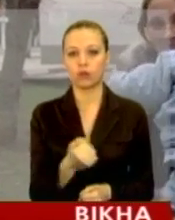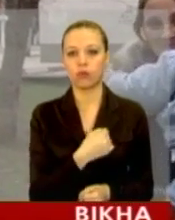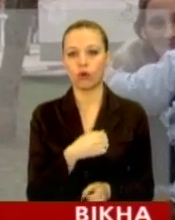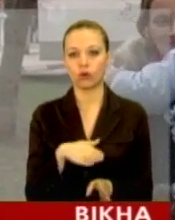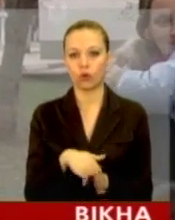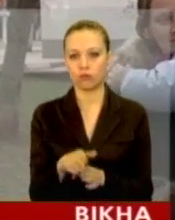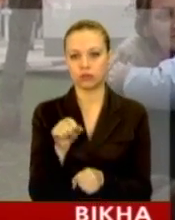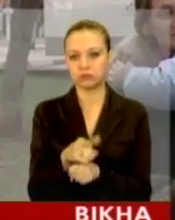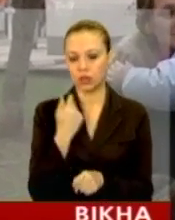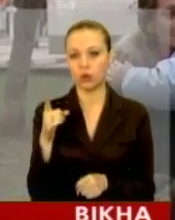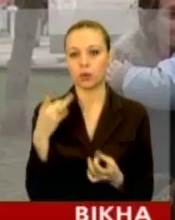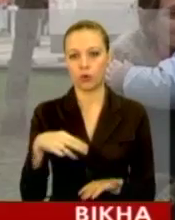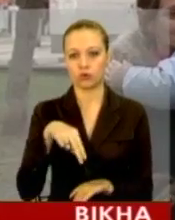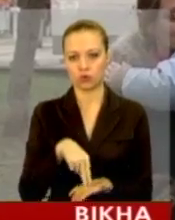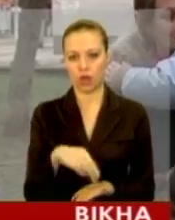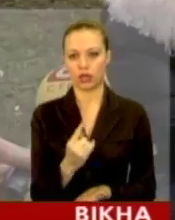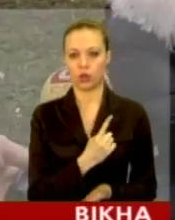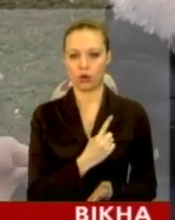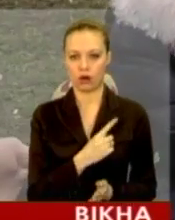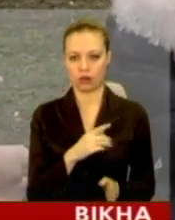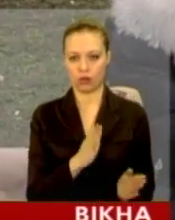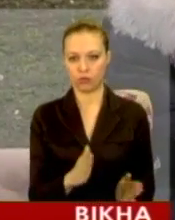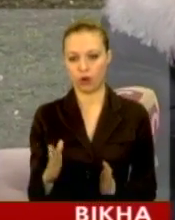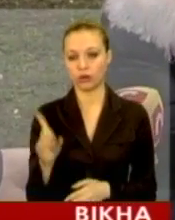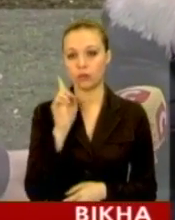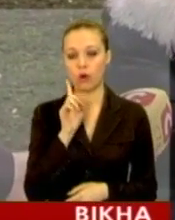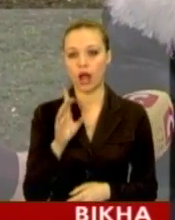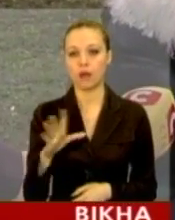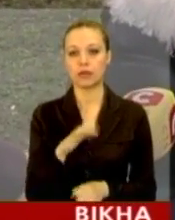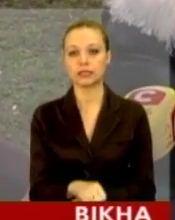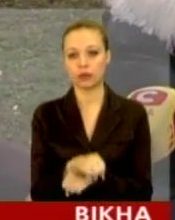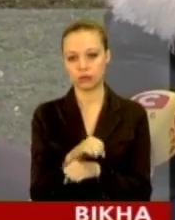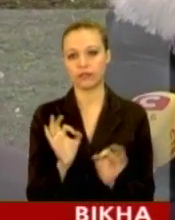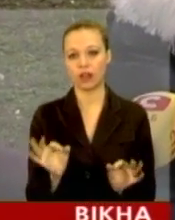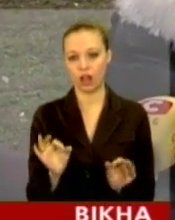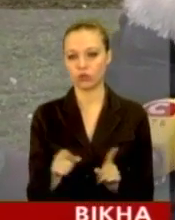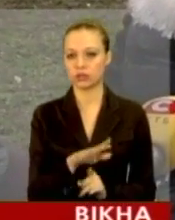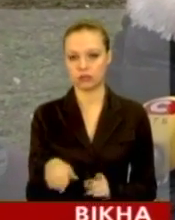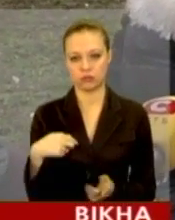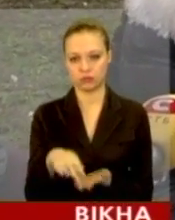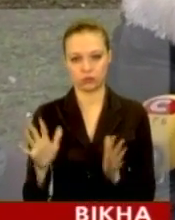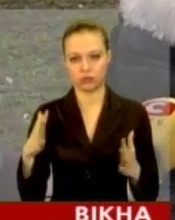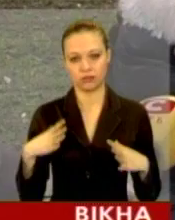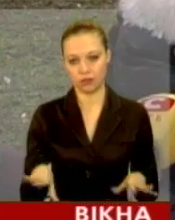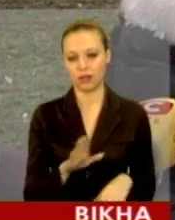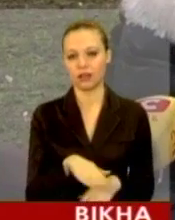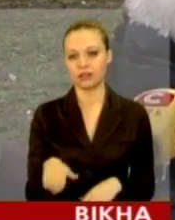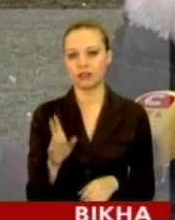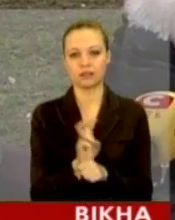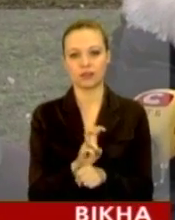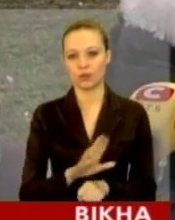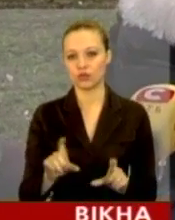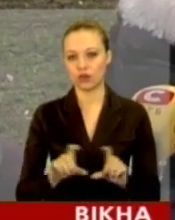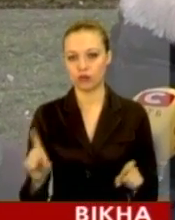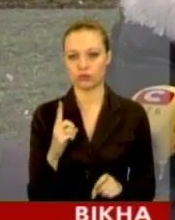не установлений, вони просто стоять і охороняють порядок. Ну, поки були забастовки, звісно, з дітьми не виходили гуляти, діти не посещали